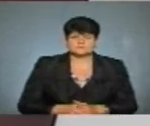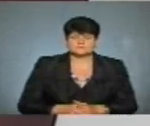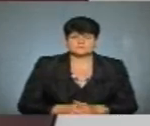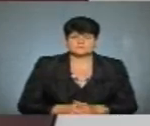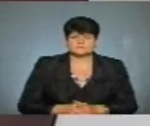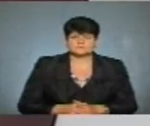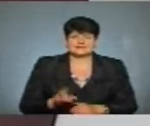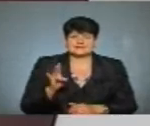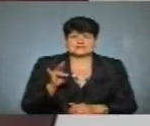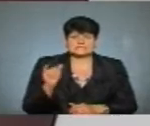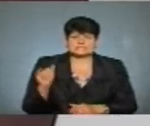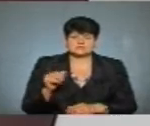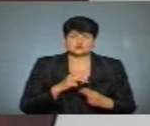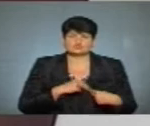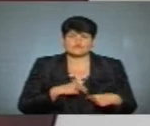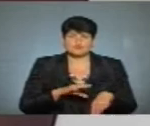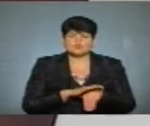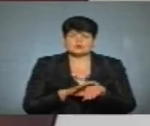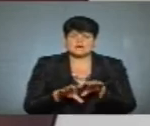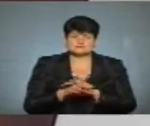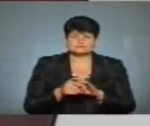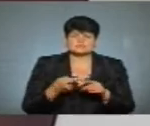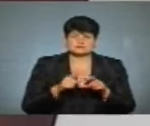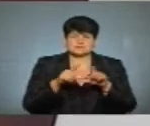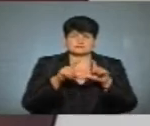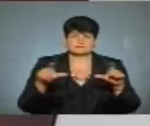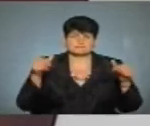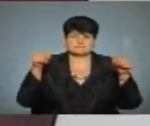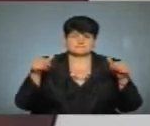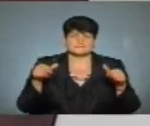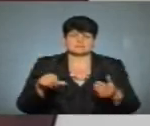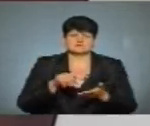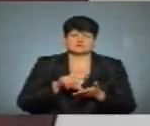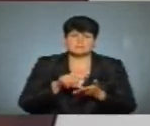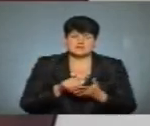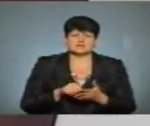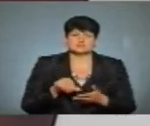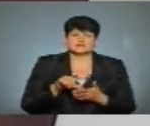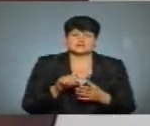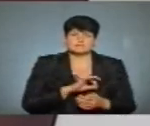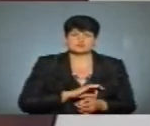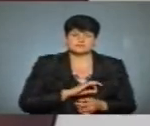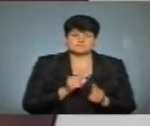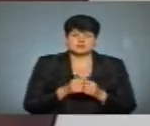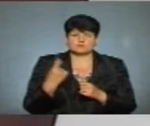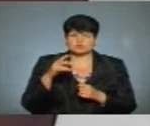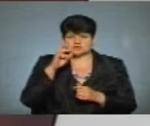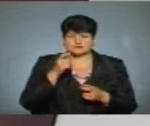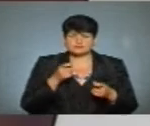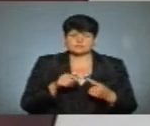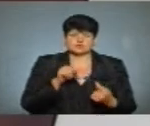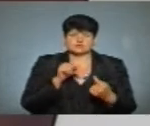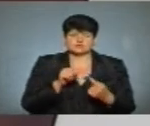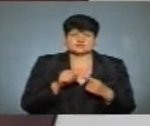Ні трудовому рабству. З такими плакатами у Тернополі вийшли на акцію протесту члени профспілок. Біля облдержадміністрації вони протестували